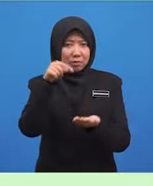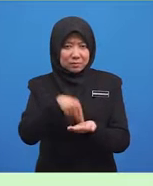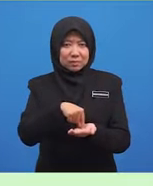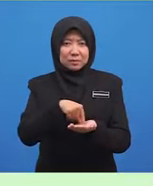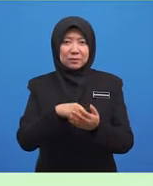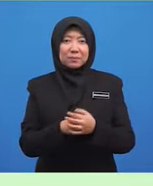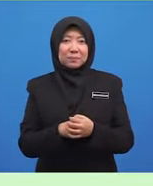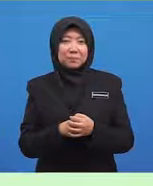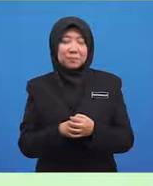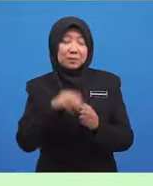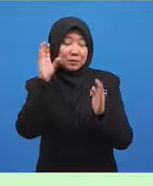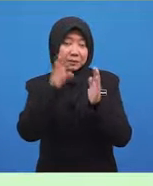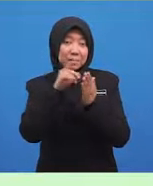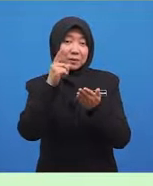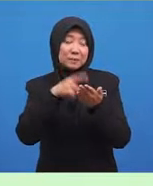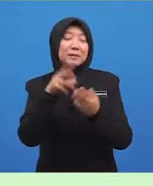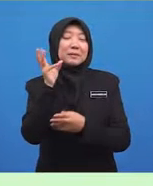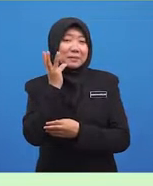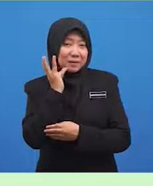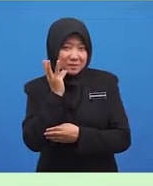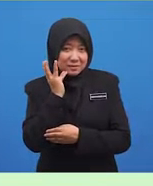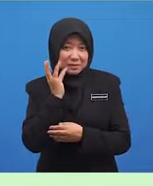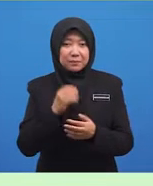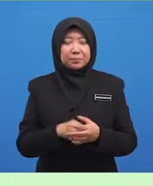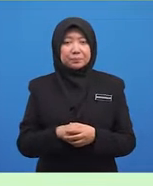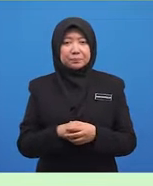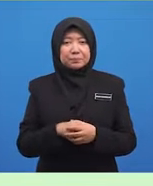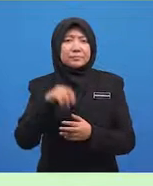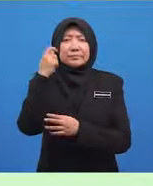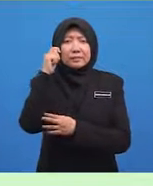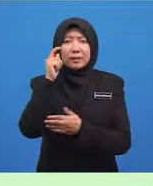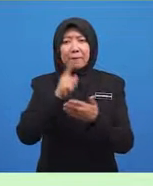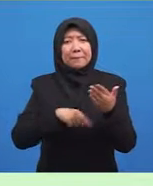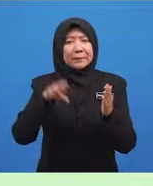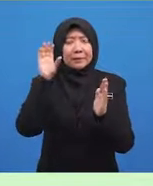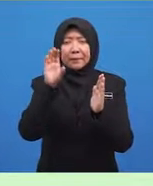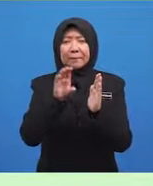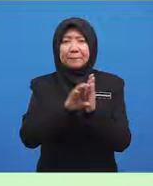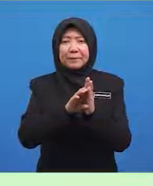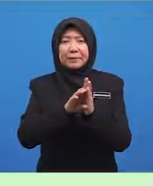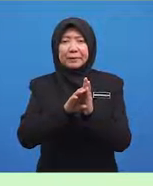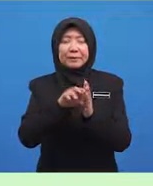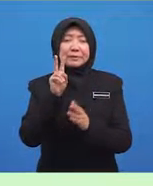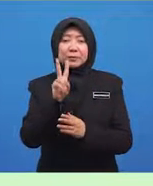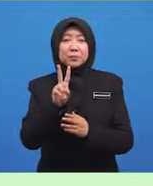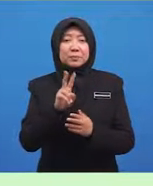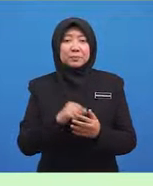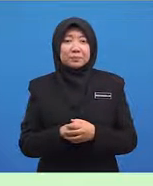Ya, ini ialah nasi. Cuba kamu teka apakah gambar yang kedua